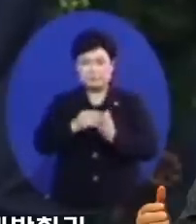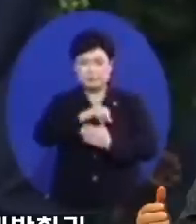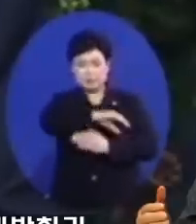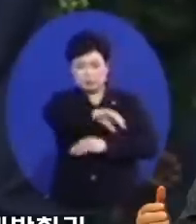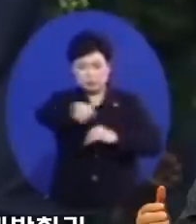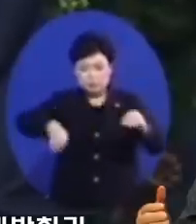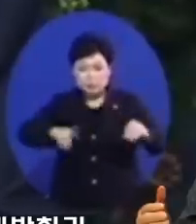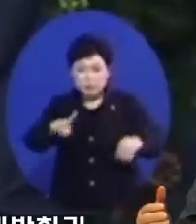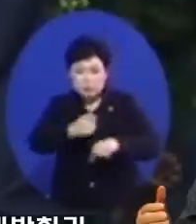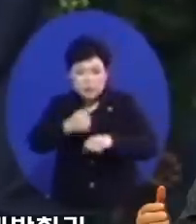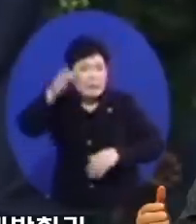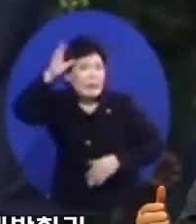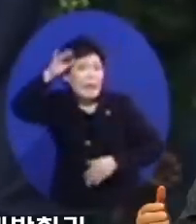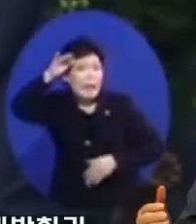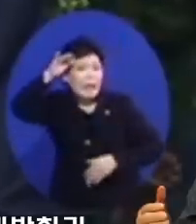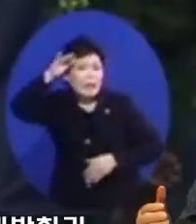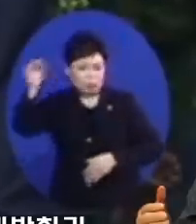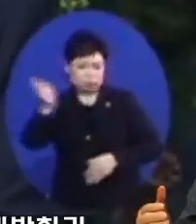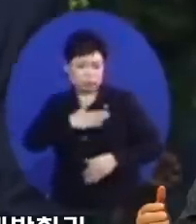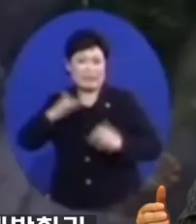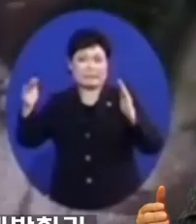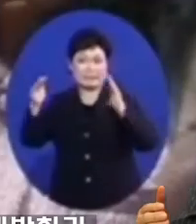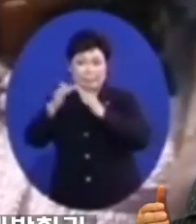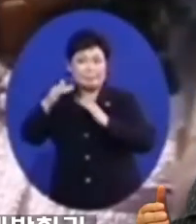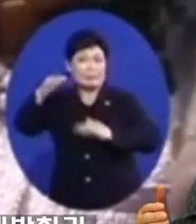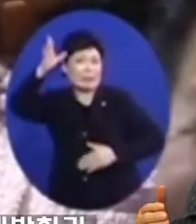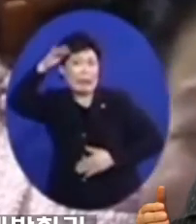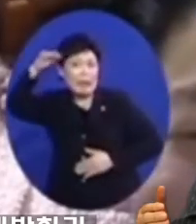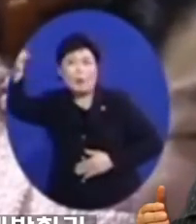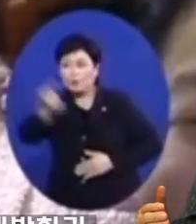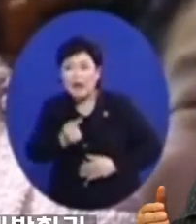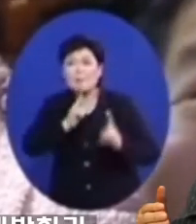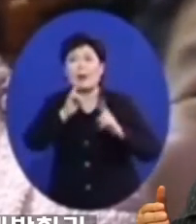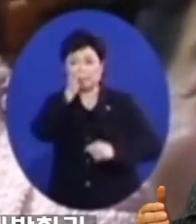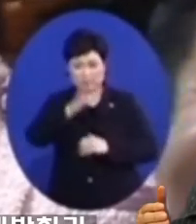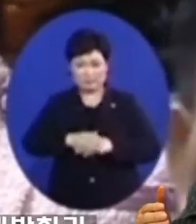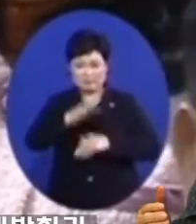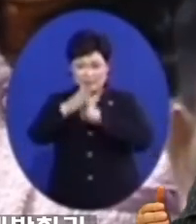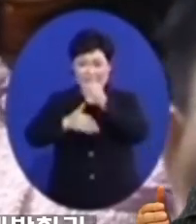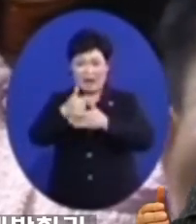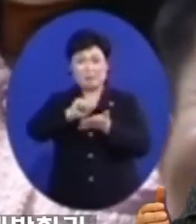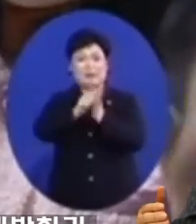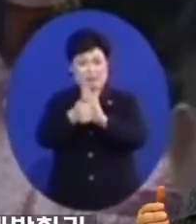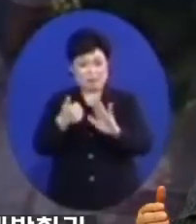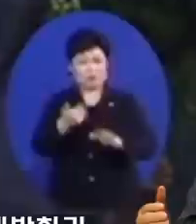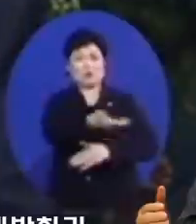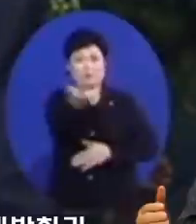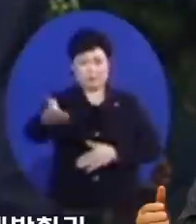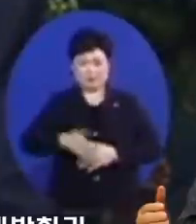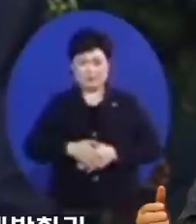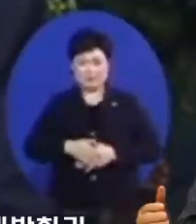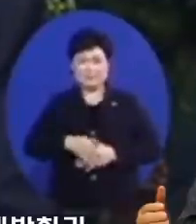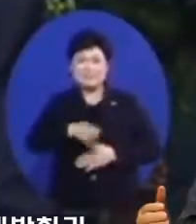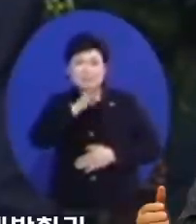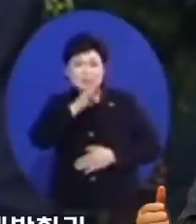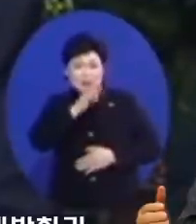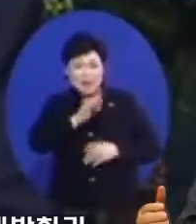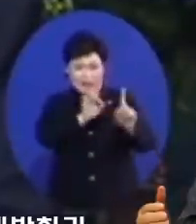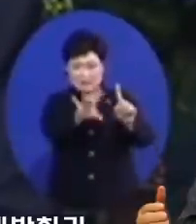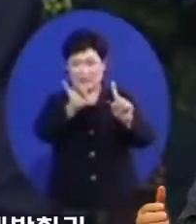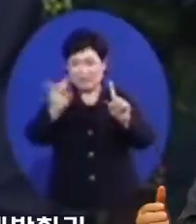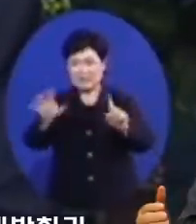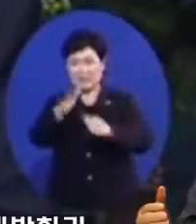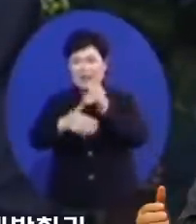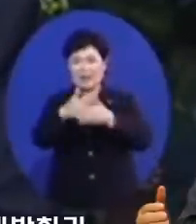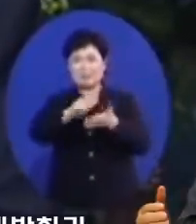개가 내려오면 부자집 개가 내려온다 그럽니다. 여러분 하나님의 자녀입니다. 이래 봬도 여러분 한 사람 한 사람이